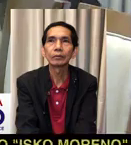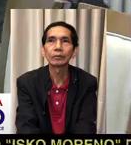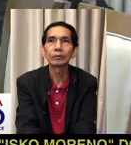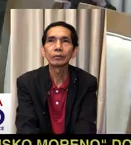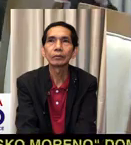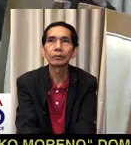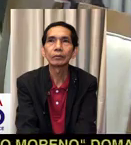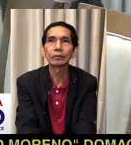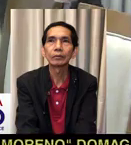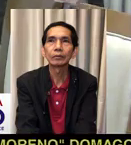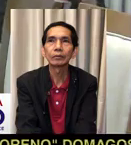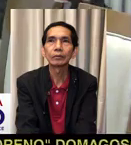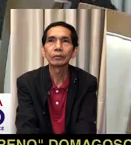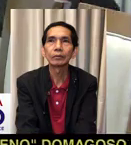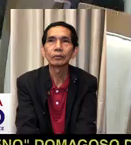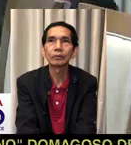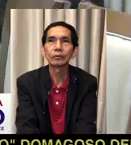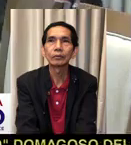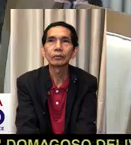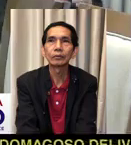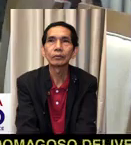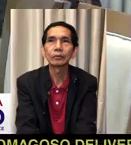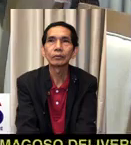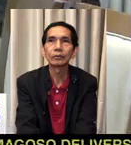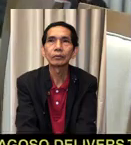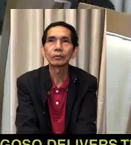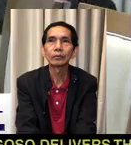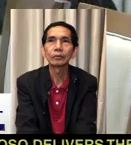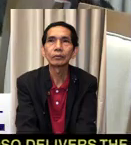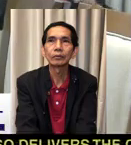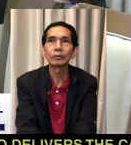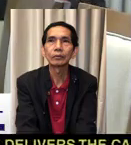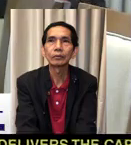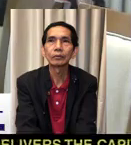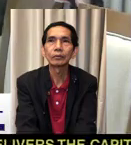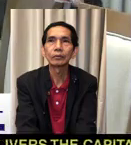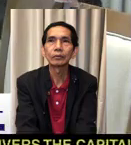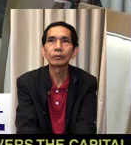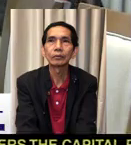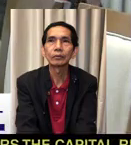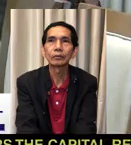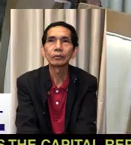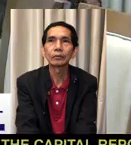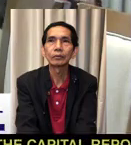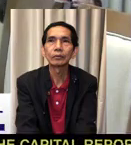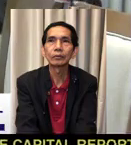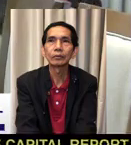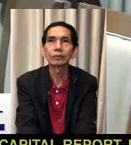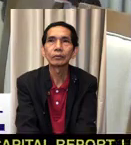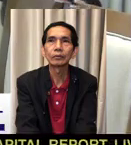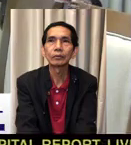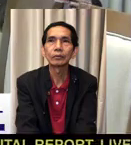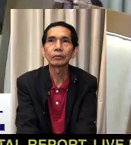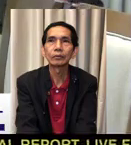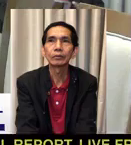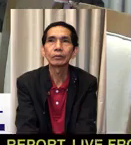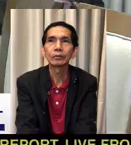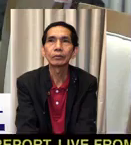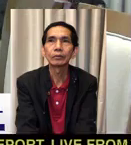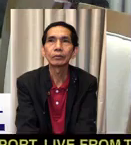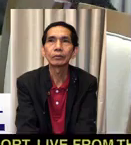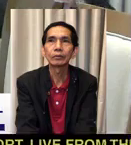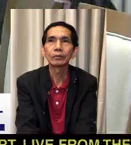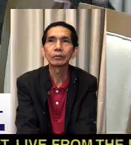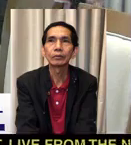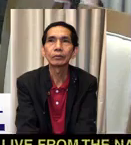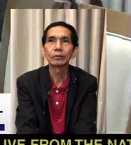humanity. Sana. Yun po ang mensahe ng pamalang lungsod ngayon sa inyong mga kababayan namin sa